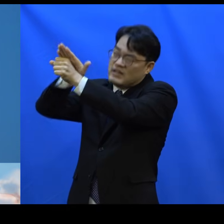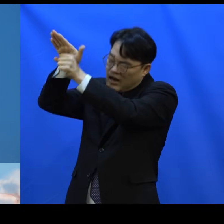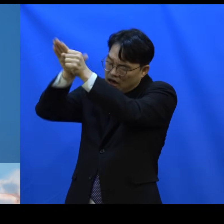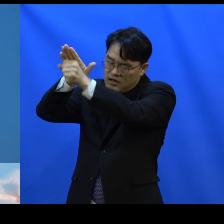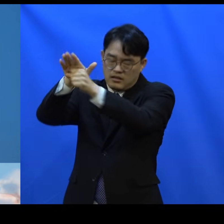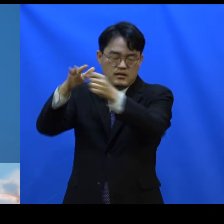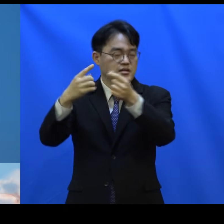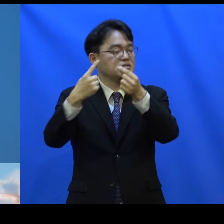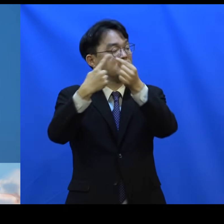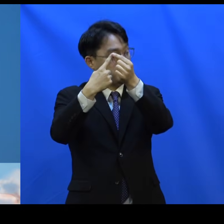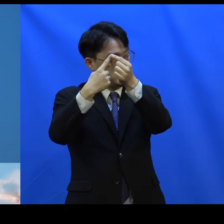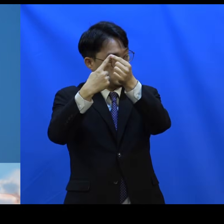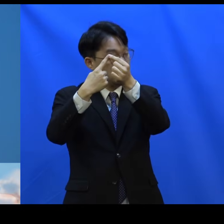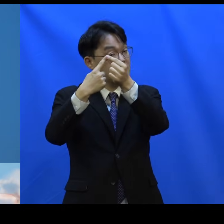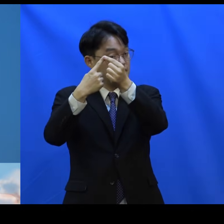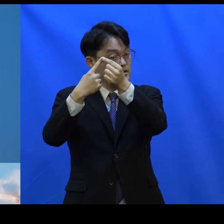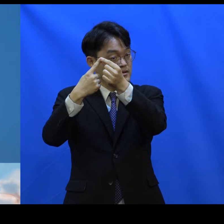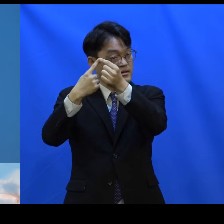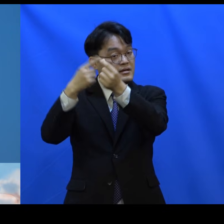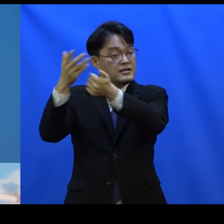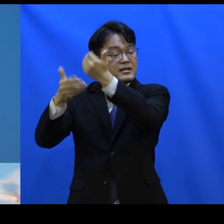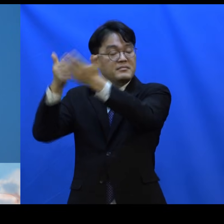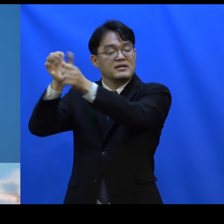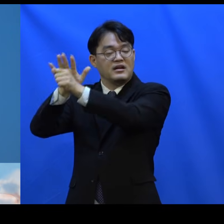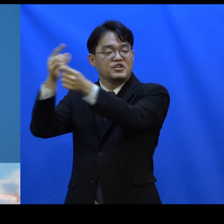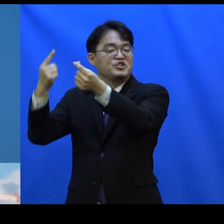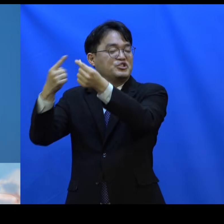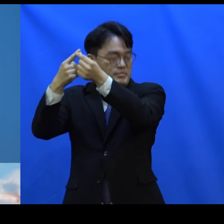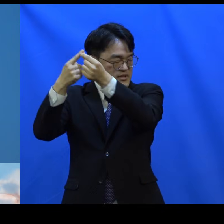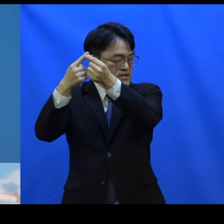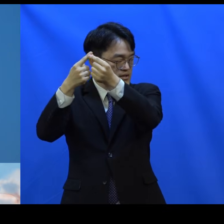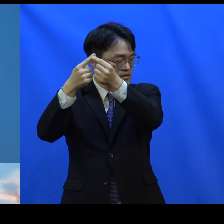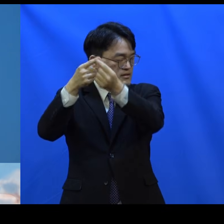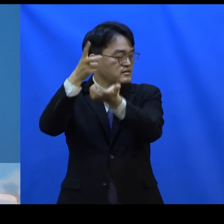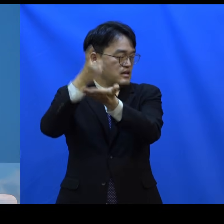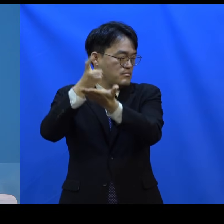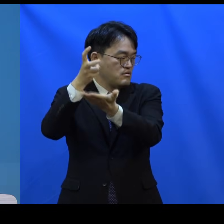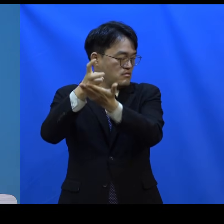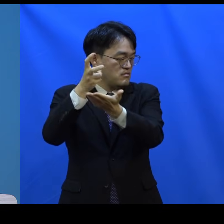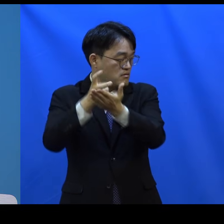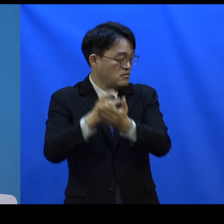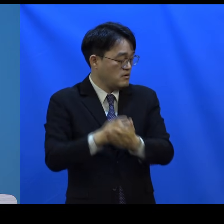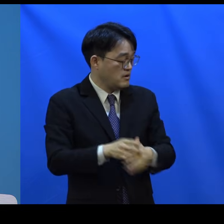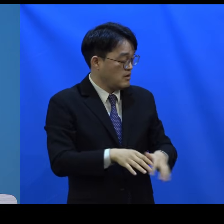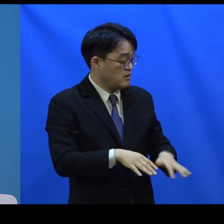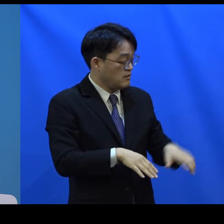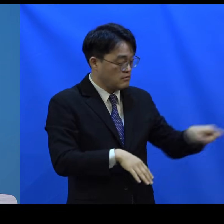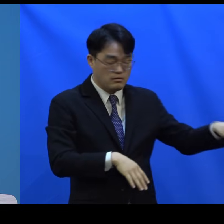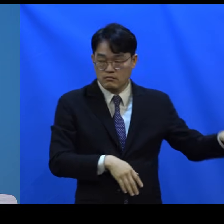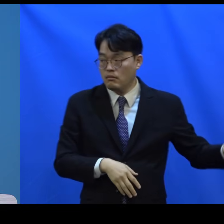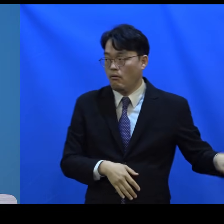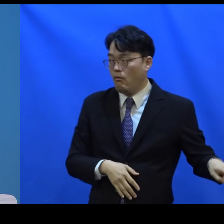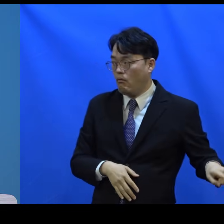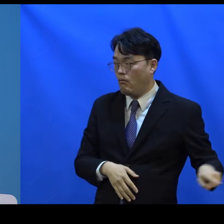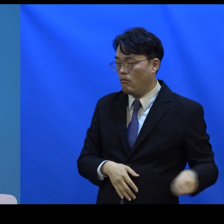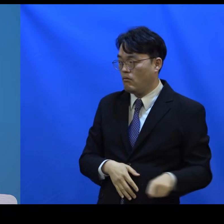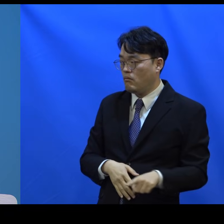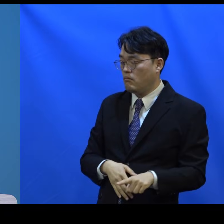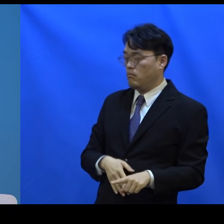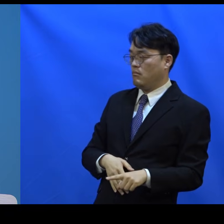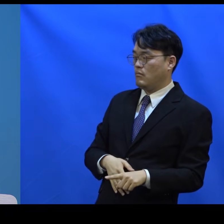계명이요. 그러니까 명쾌한 답을 내리셨어요. 더 이상 이의를 걸 수 없을 만큼